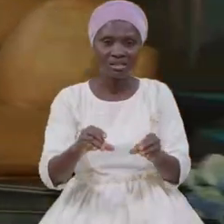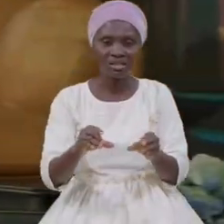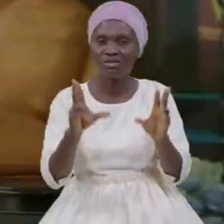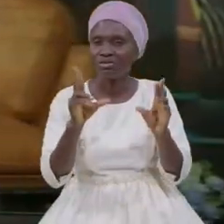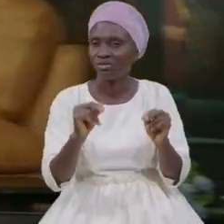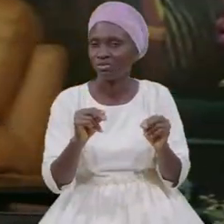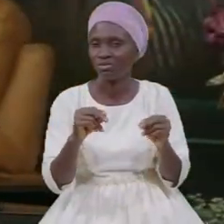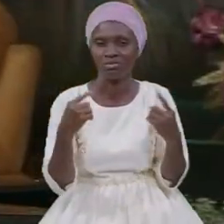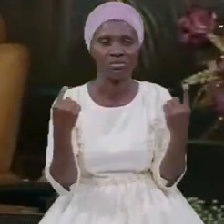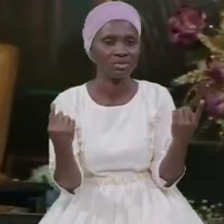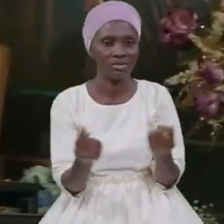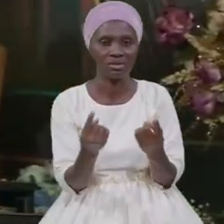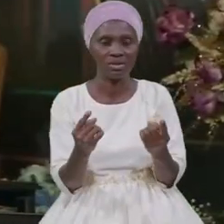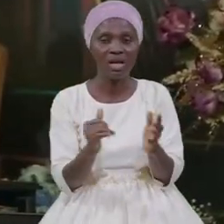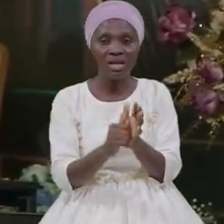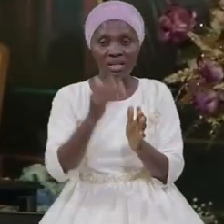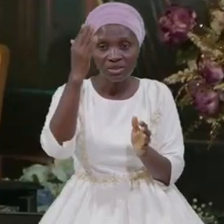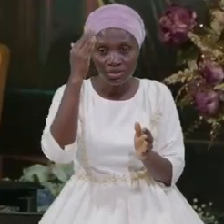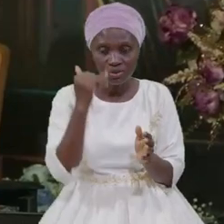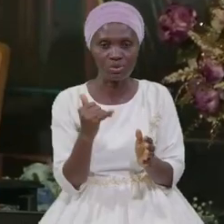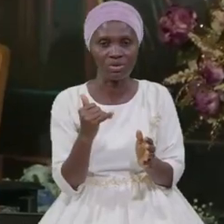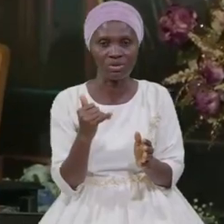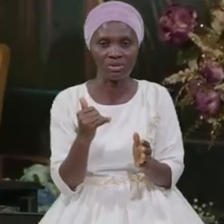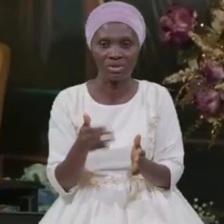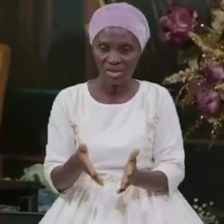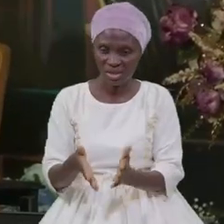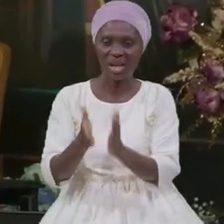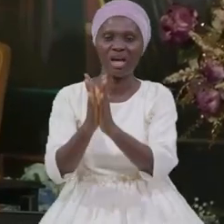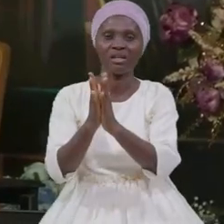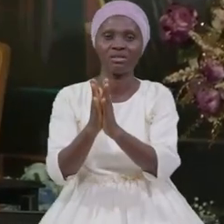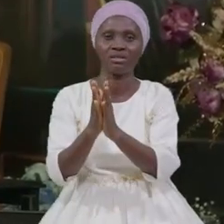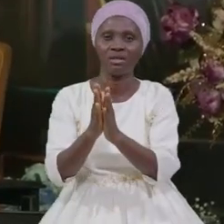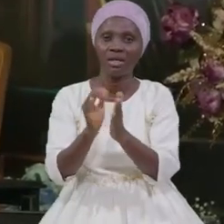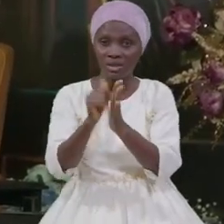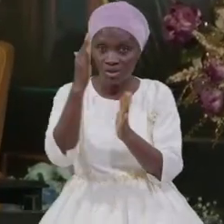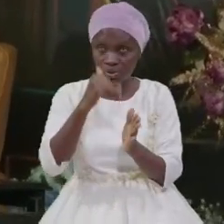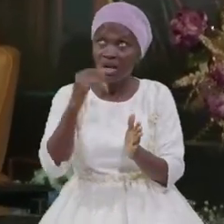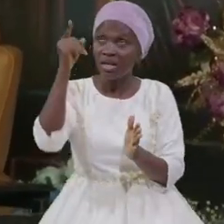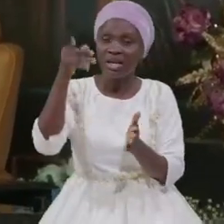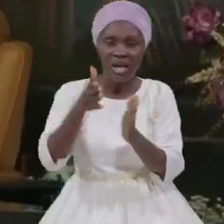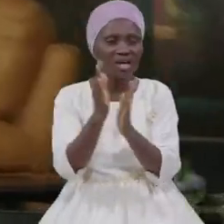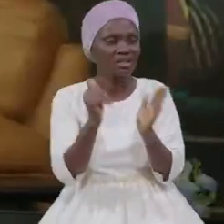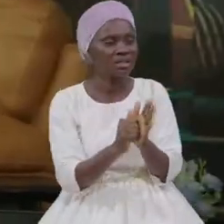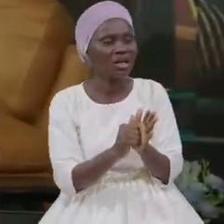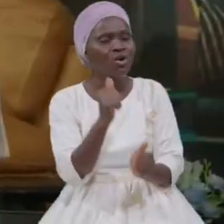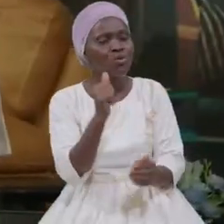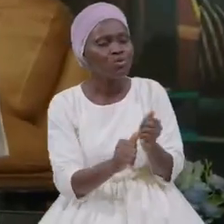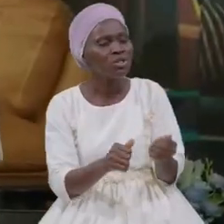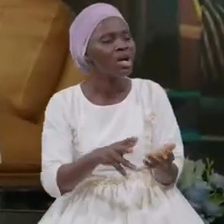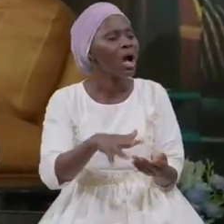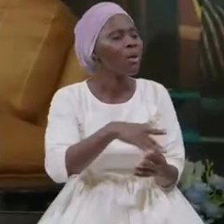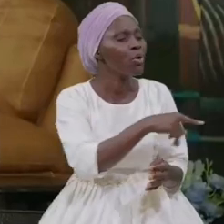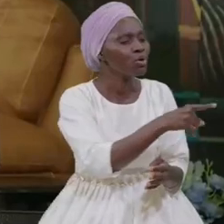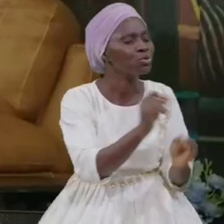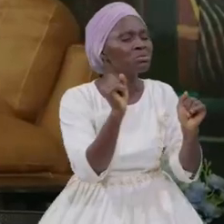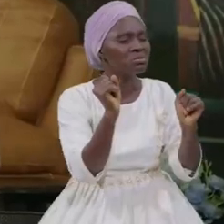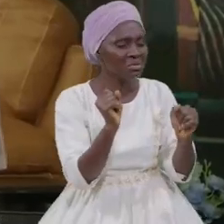pas de péché. C'est pourquoi il demande, qui dépend, vous me convainc du péché. Et même ces pharisiens,